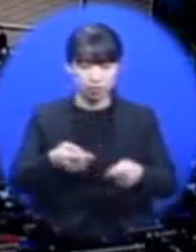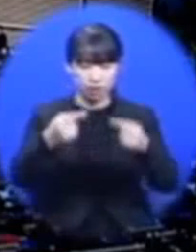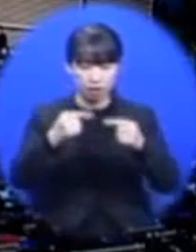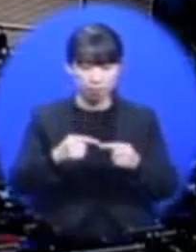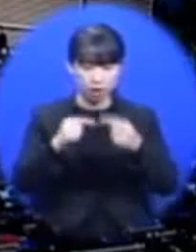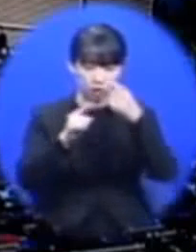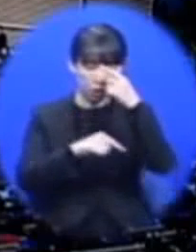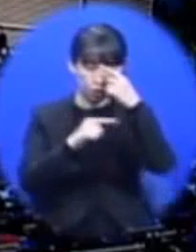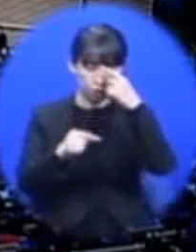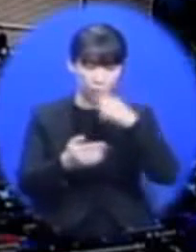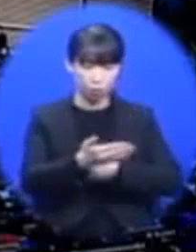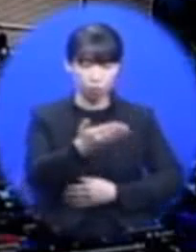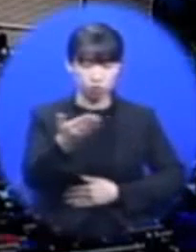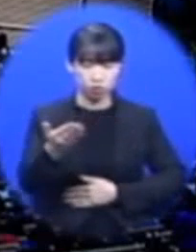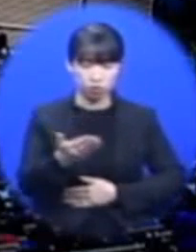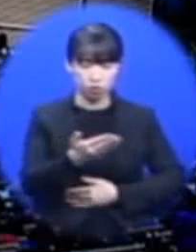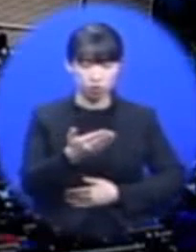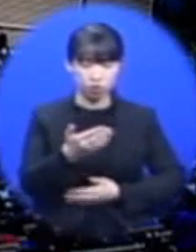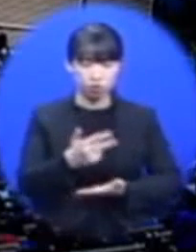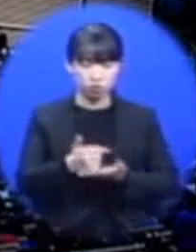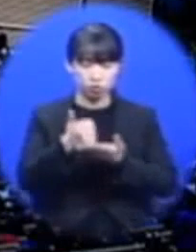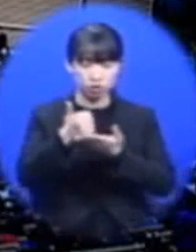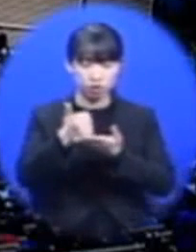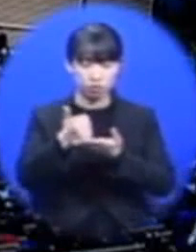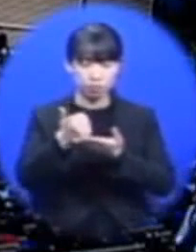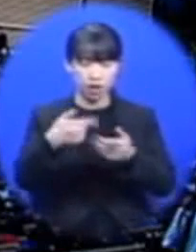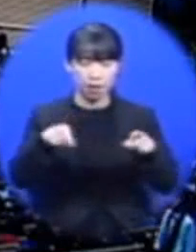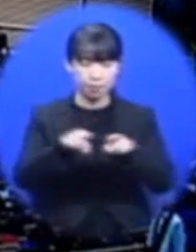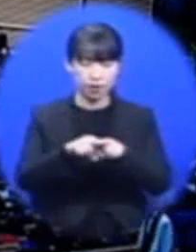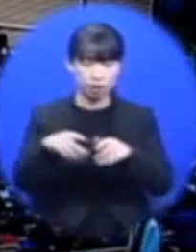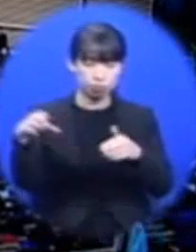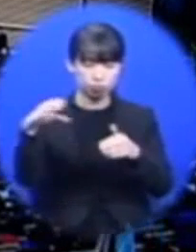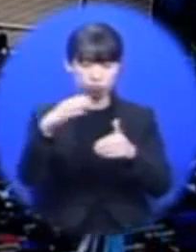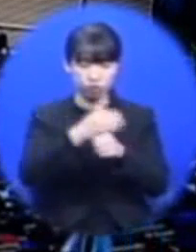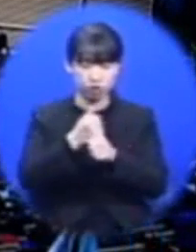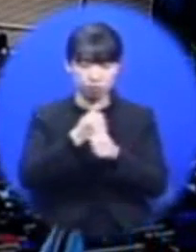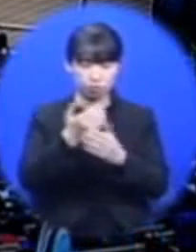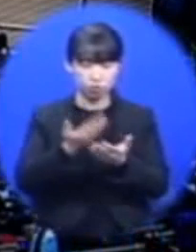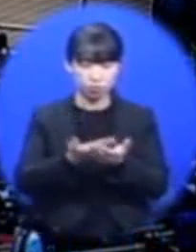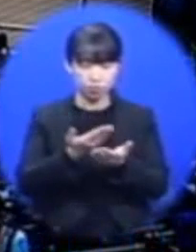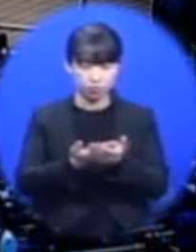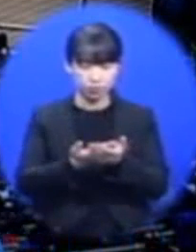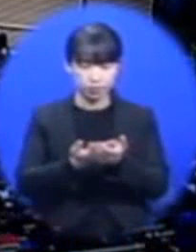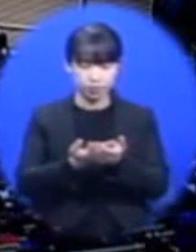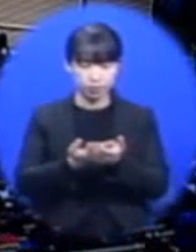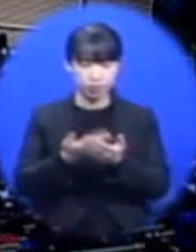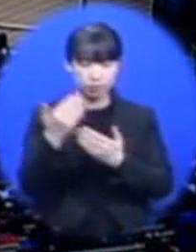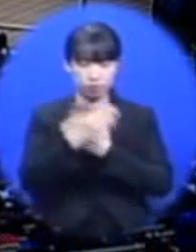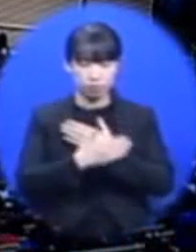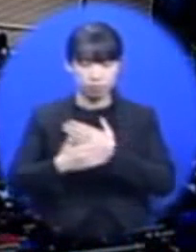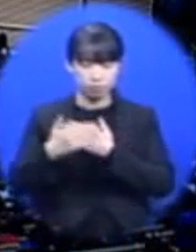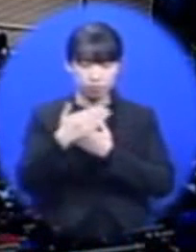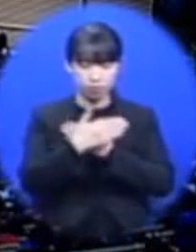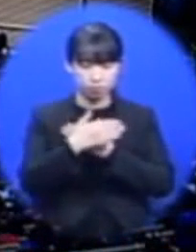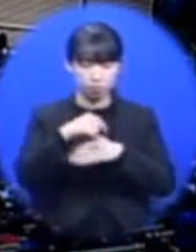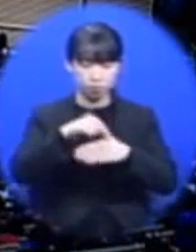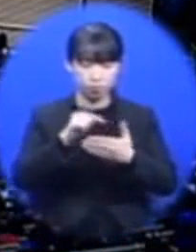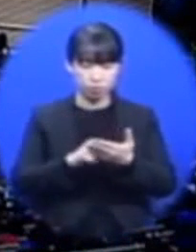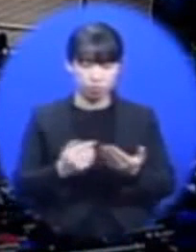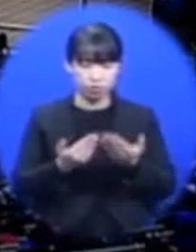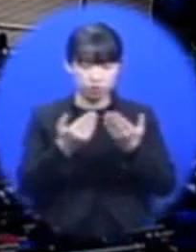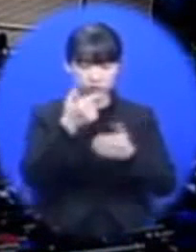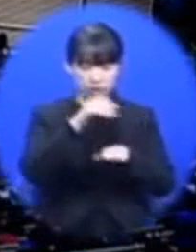성도들을 주님의 손에 붙들어 주시기 원합니다 우리의 전심의 예배와 그리고 하나님께